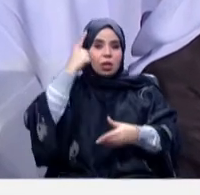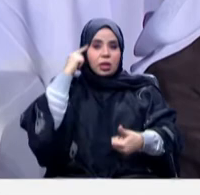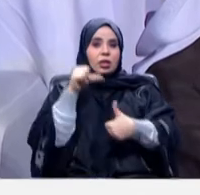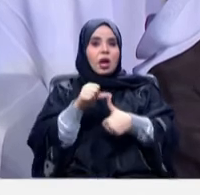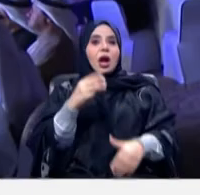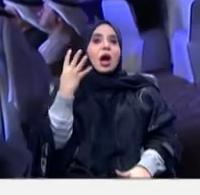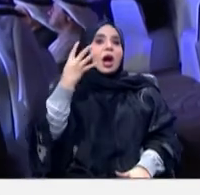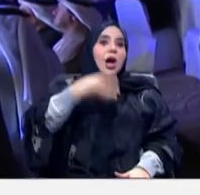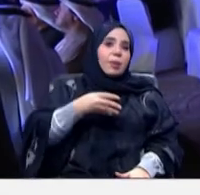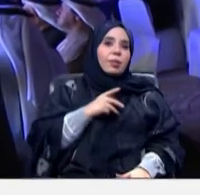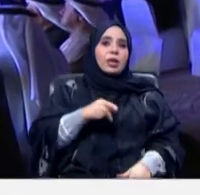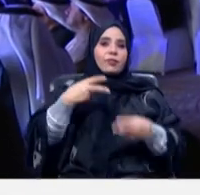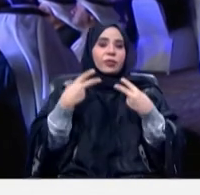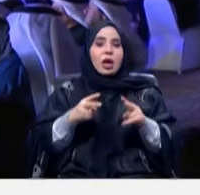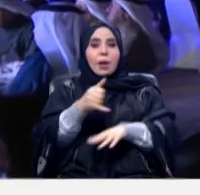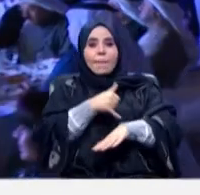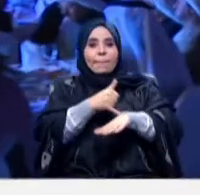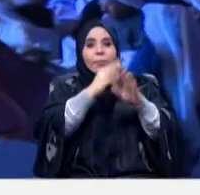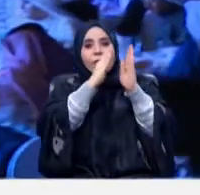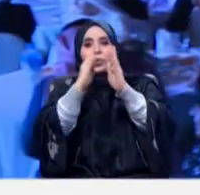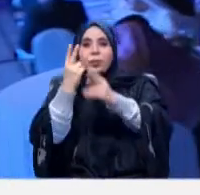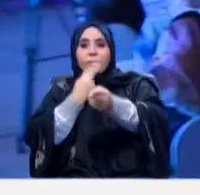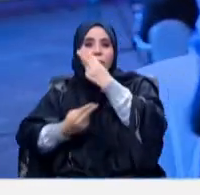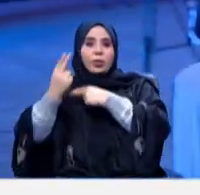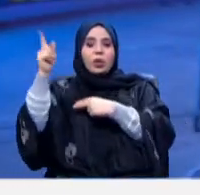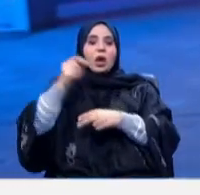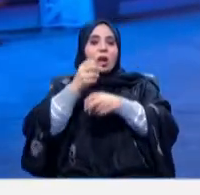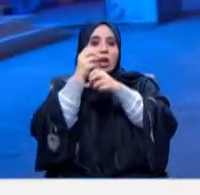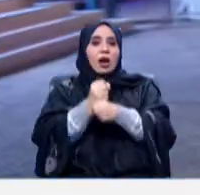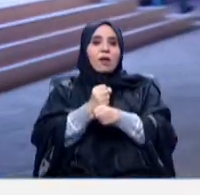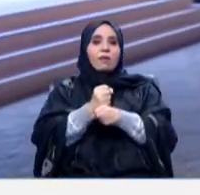افتتاح مركز الوثائق التاريخية الذي قام جلالته حفظه الله في عام